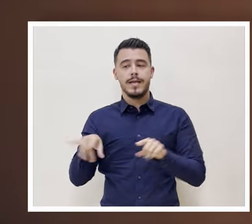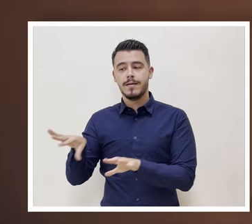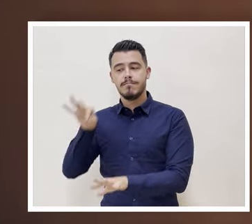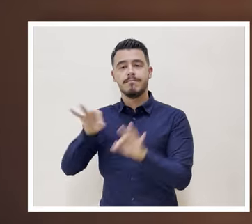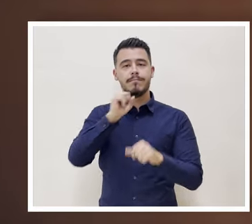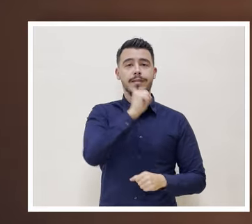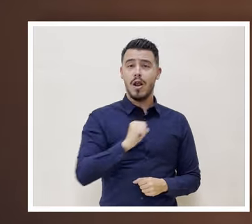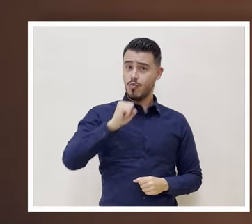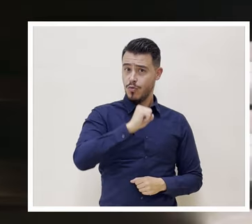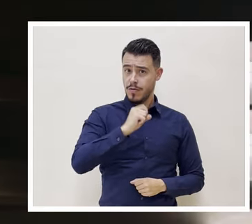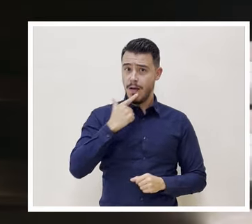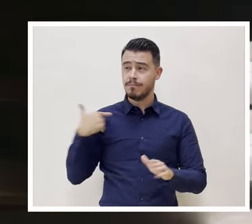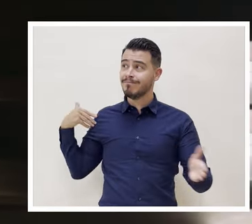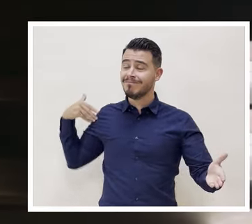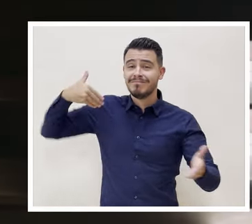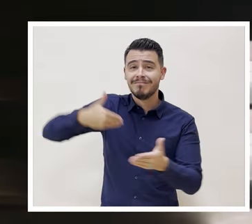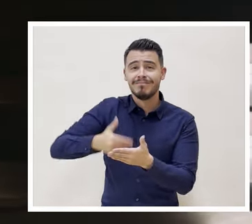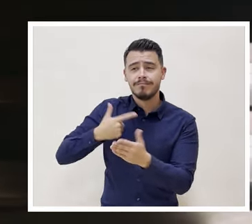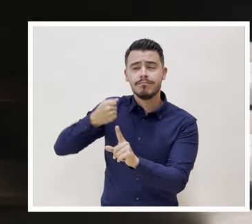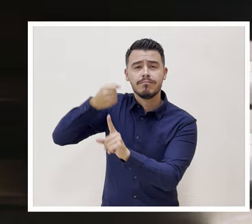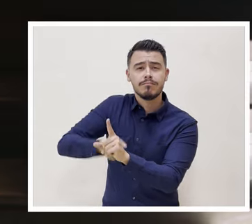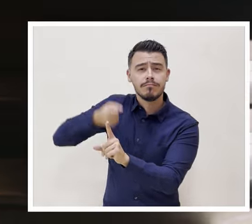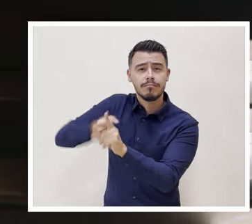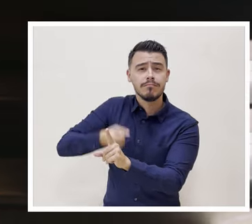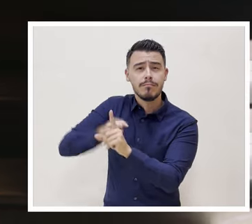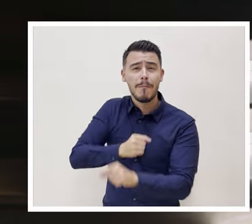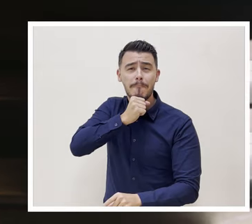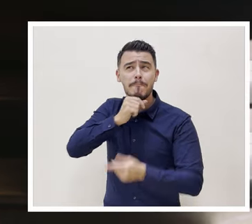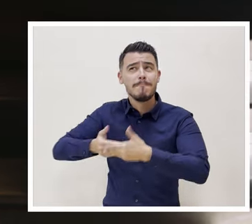φόρο τιμής στον αγώνα των προγόνων μας για την ελευθερία.